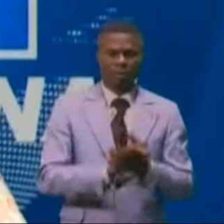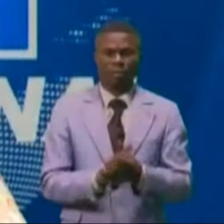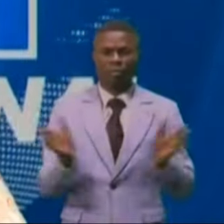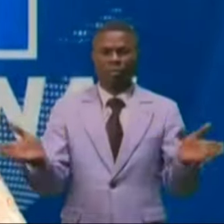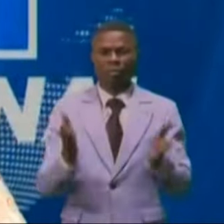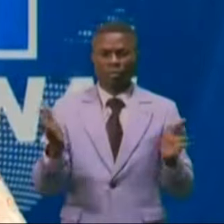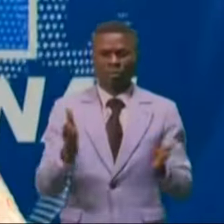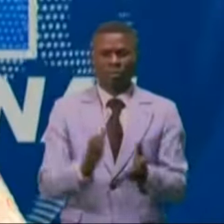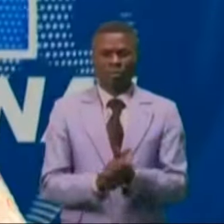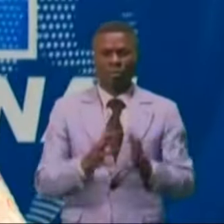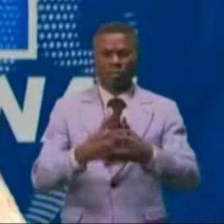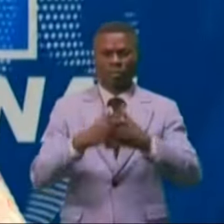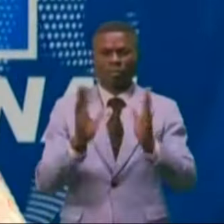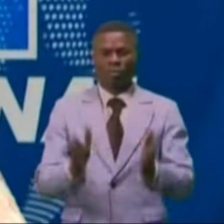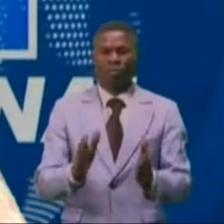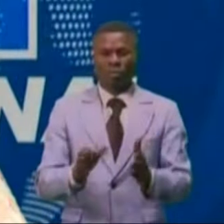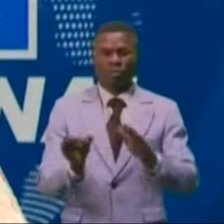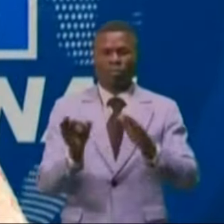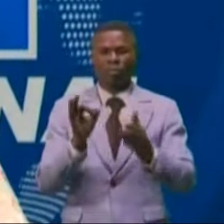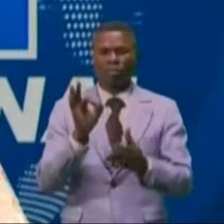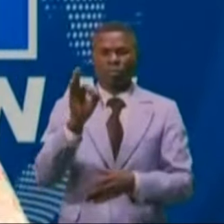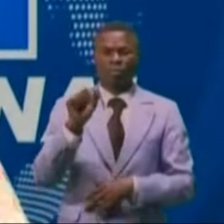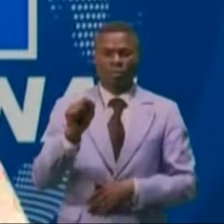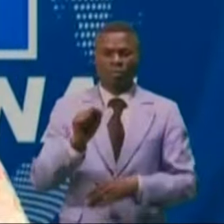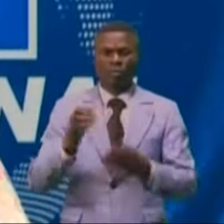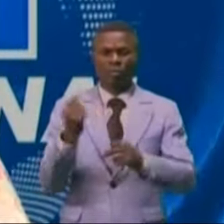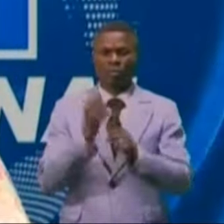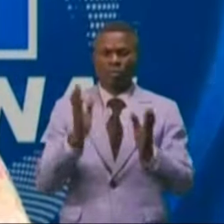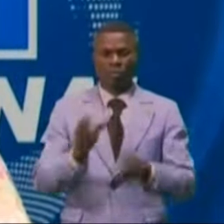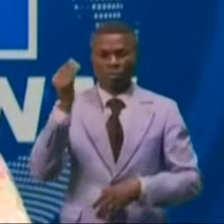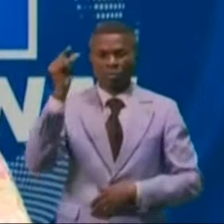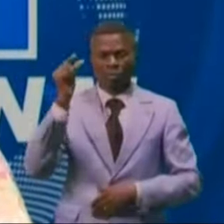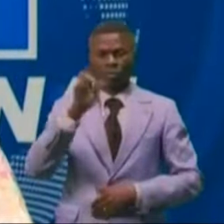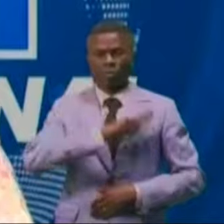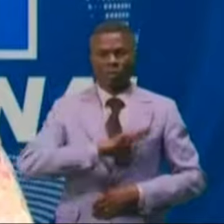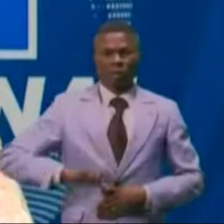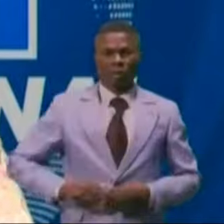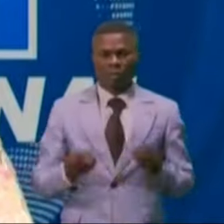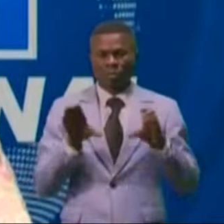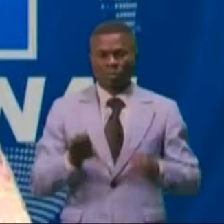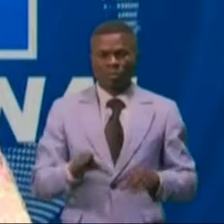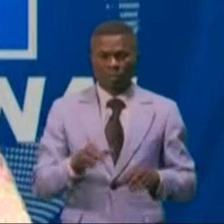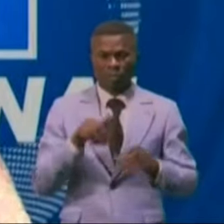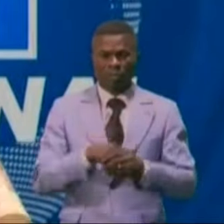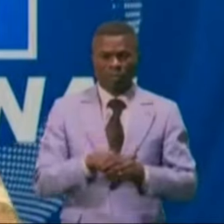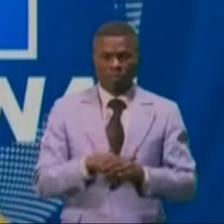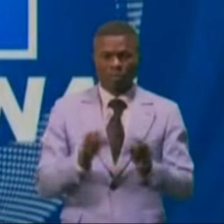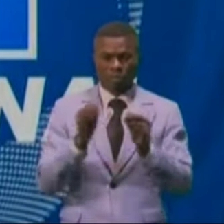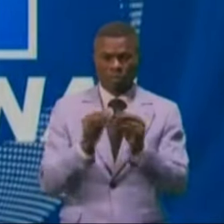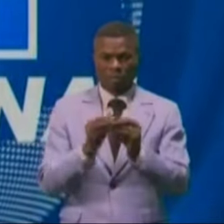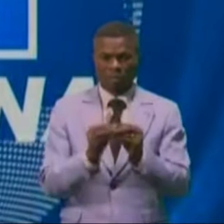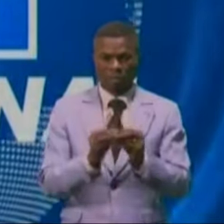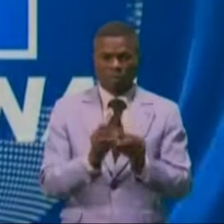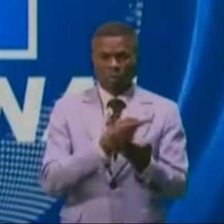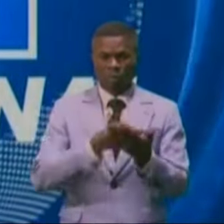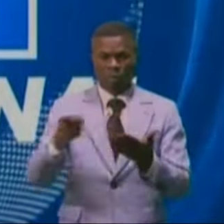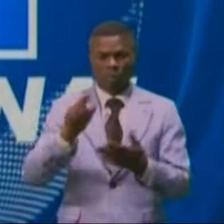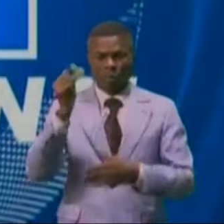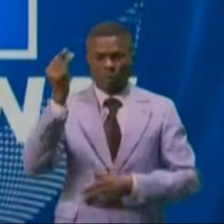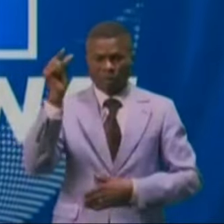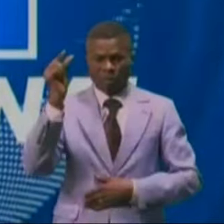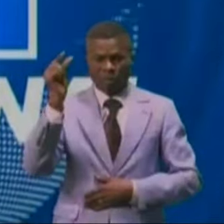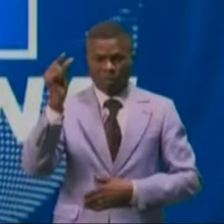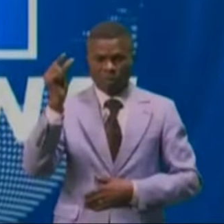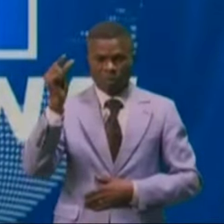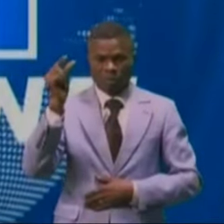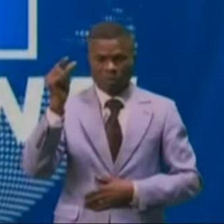Renforcement du partenariat entre le Fonareve et les opérateurs miniers de la RDC dans un panel lors de la semaine de mines à